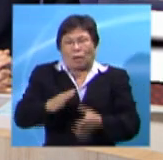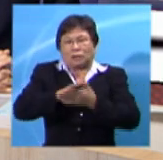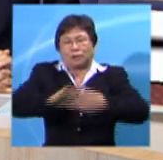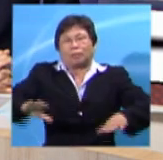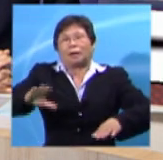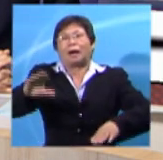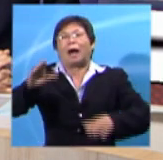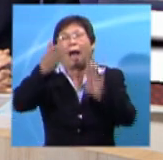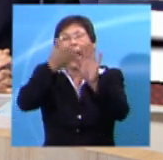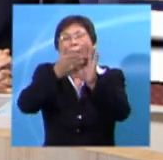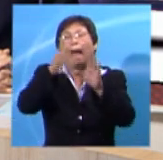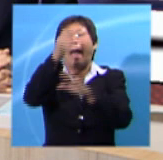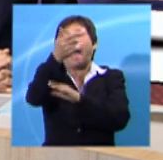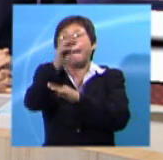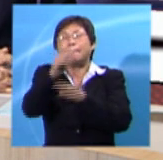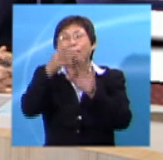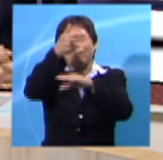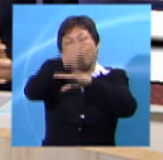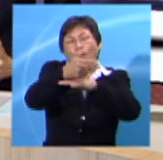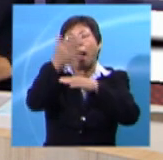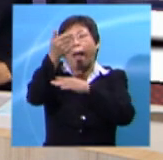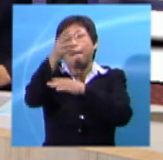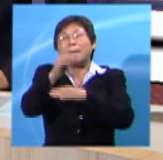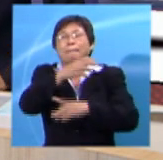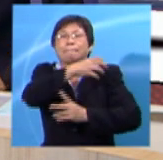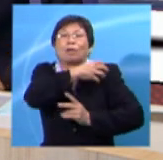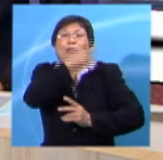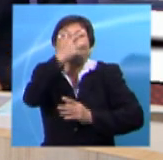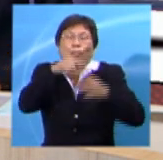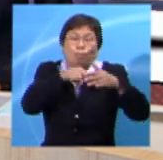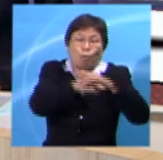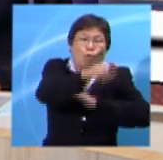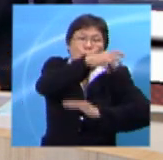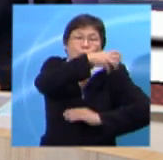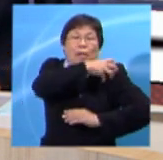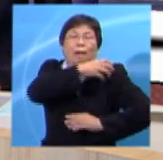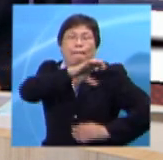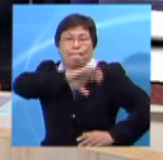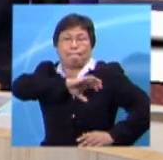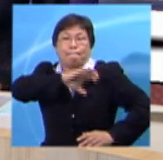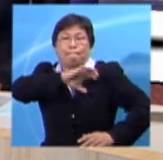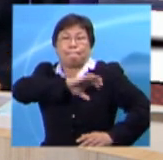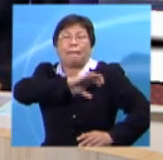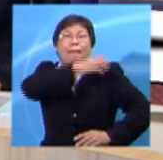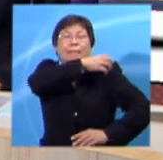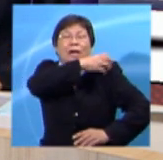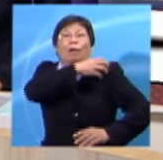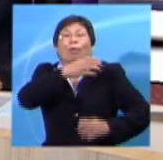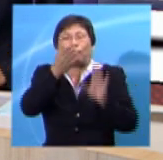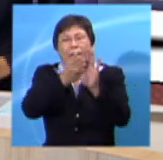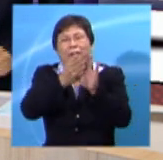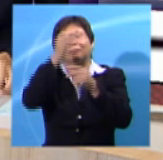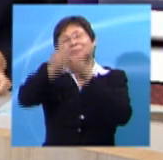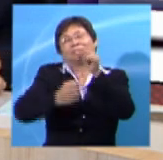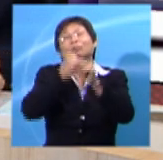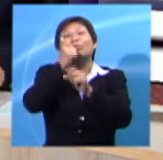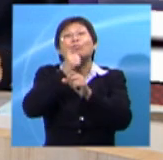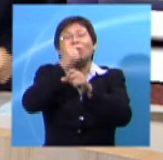la OD RD rasila tertuduh didapati bersalah membunuh pegawai bank norazita Abu Talib tahun